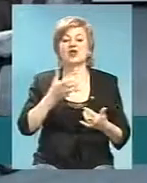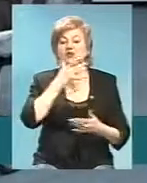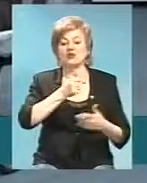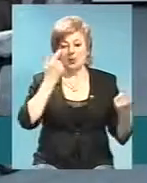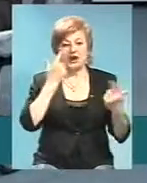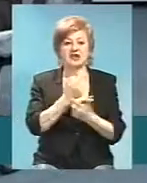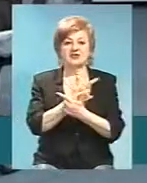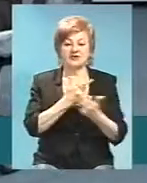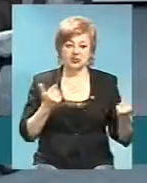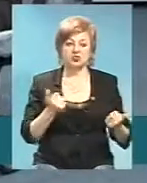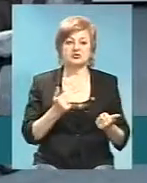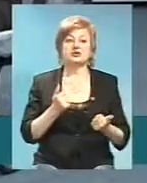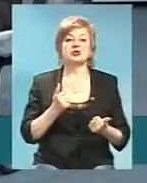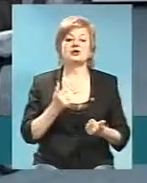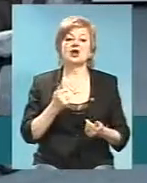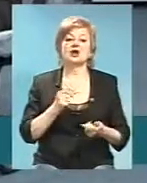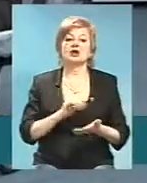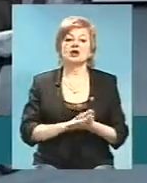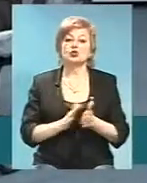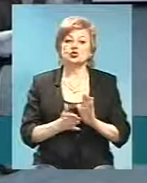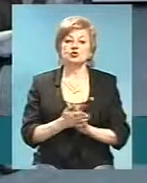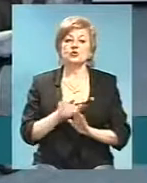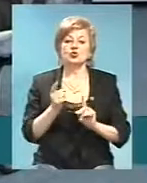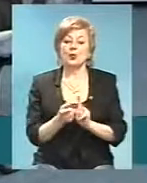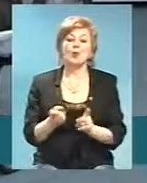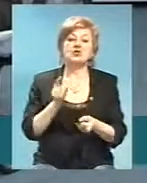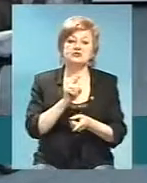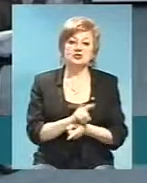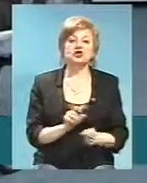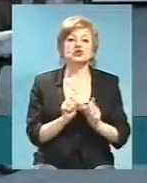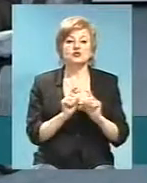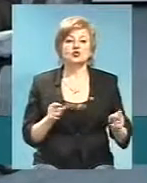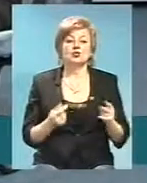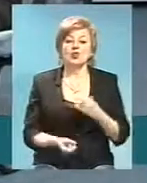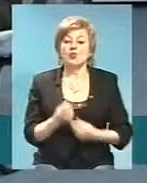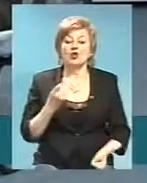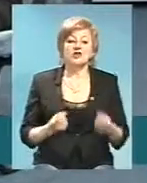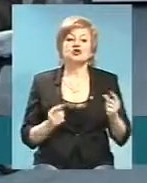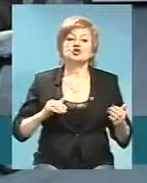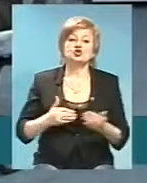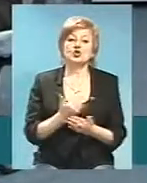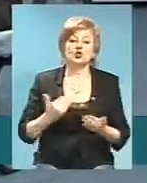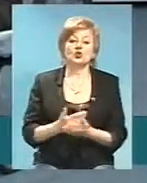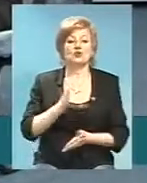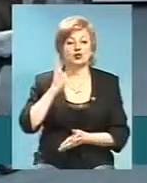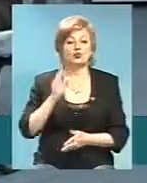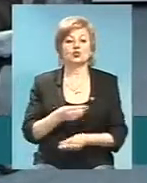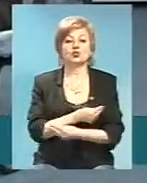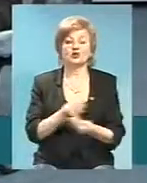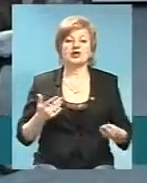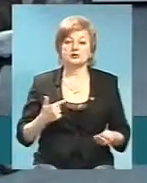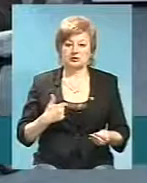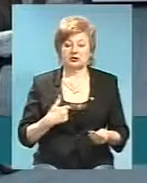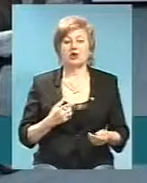інформаційно-комунікаційних технологій. До того ж змінилися і ті структурні органи, з'явилися нові, які будуть надавати нам суттєву допомогу